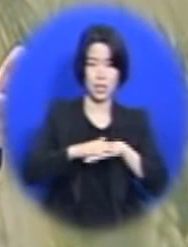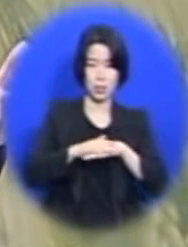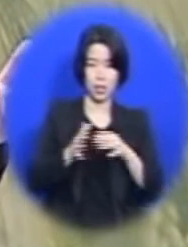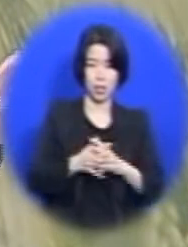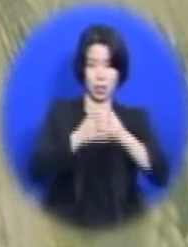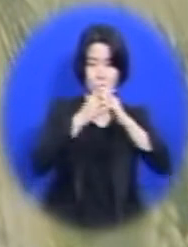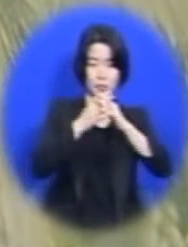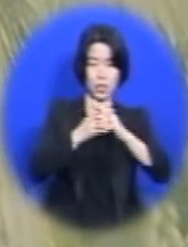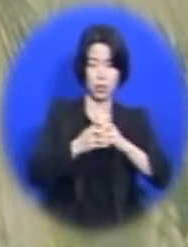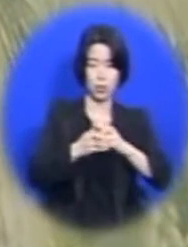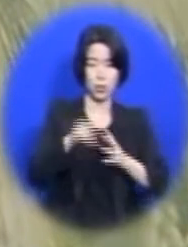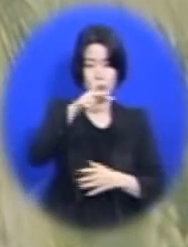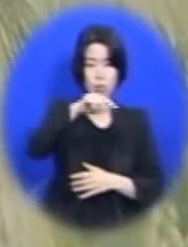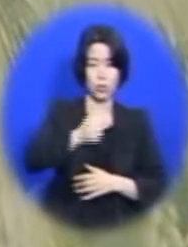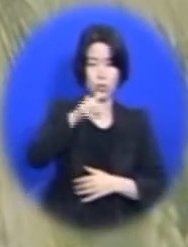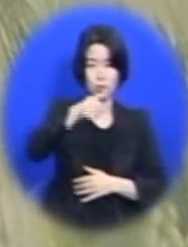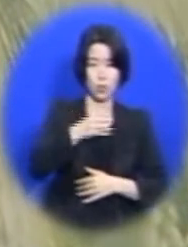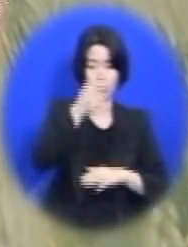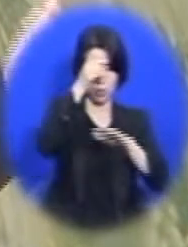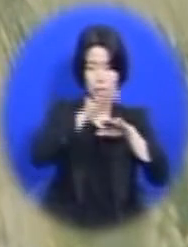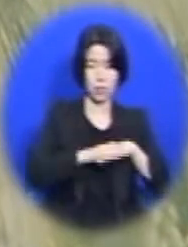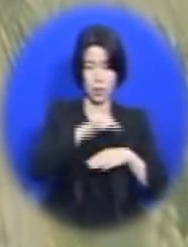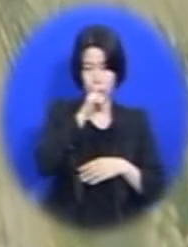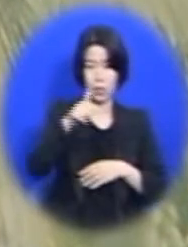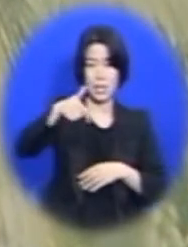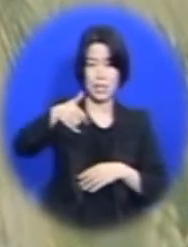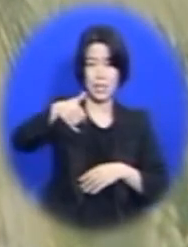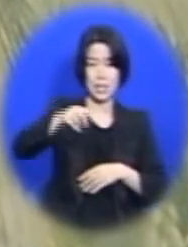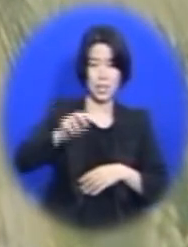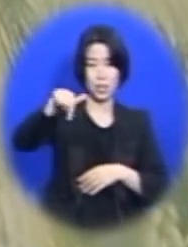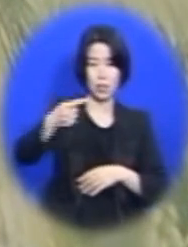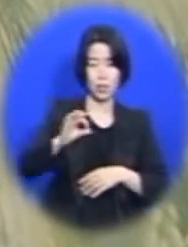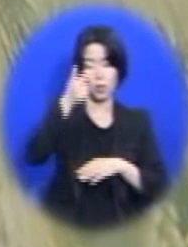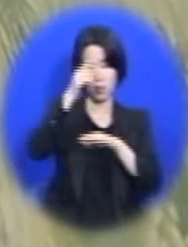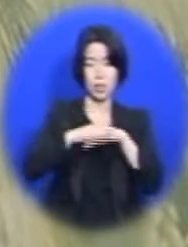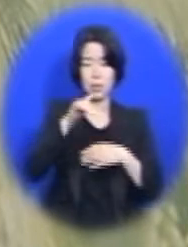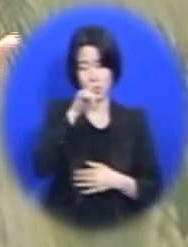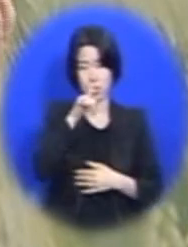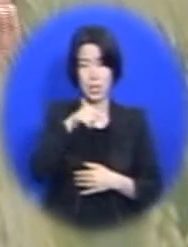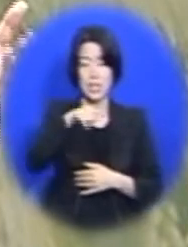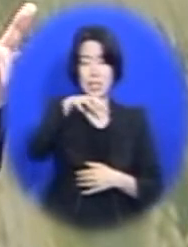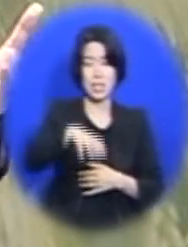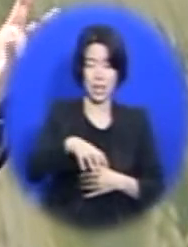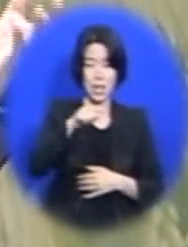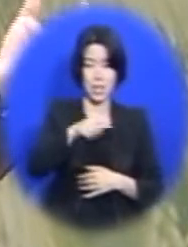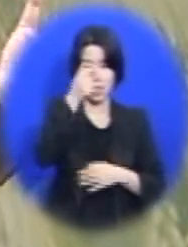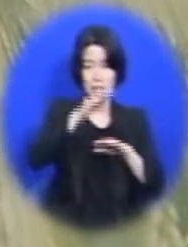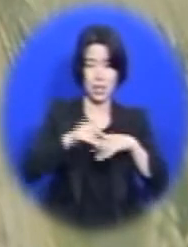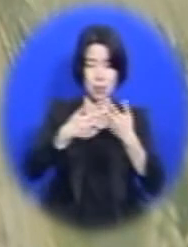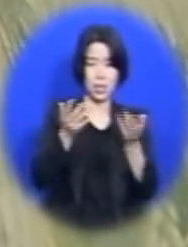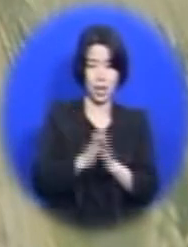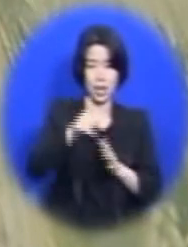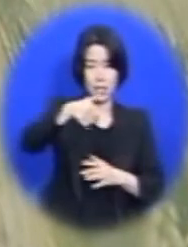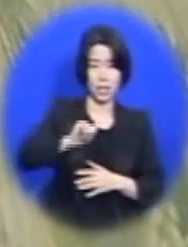공사도 중공예배가 있었는가 하면 기공예배가 있었습니다. 오늘 이 자리에 이 예배당